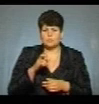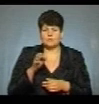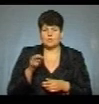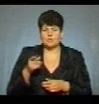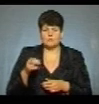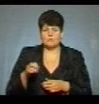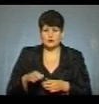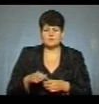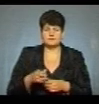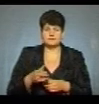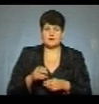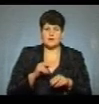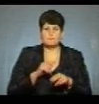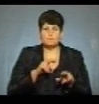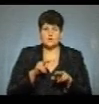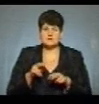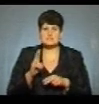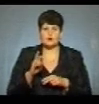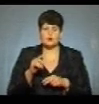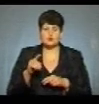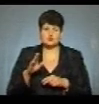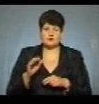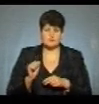Богомола про патрульну поліцію Козовія.